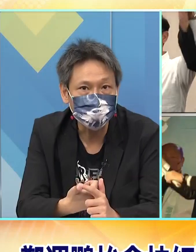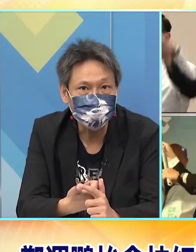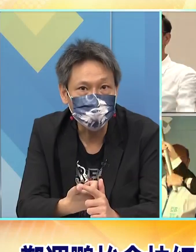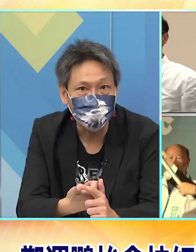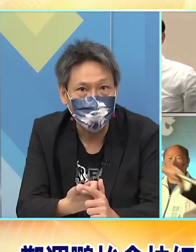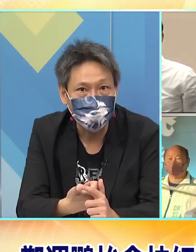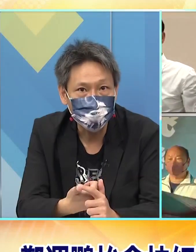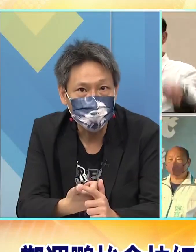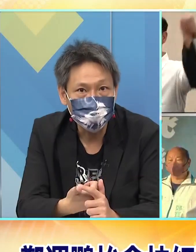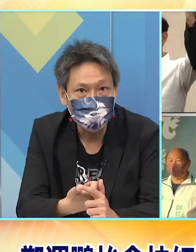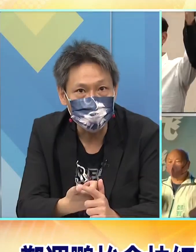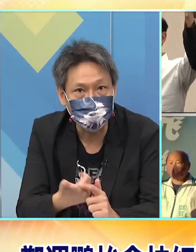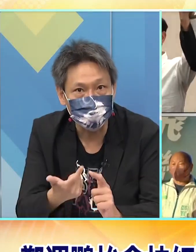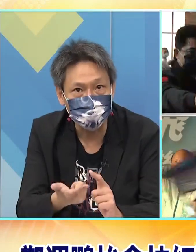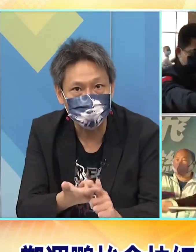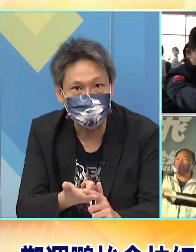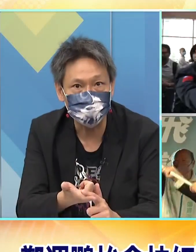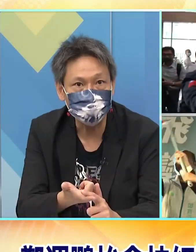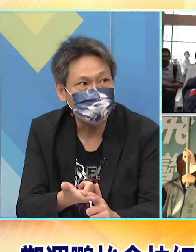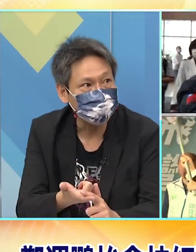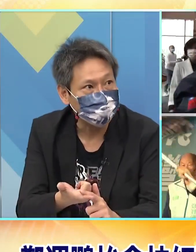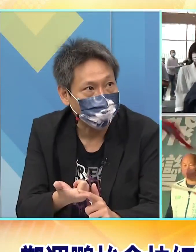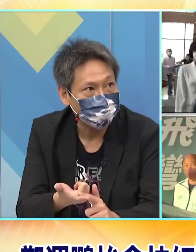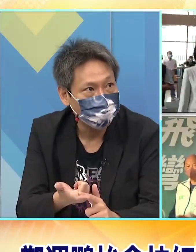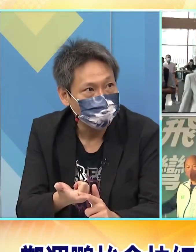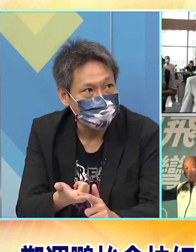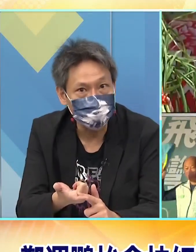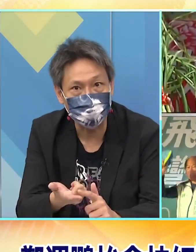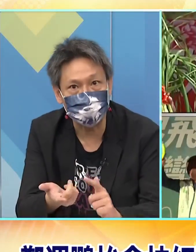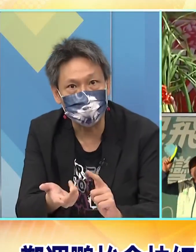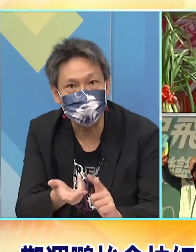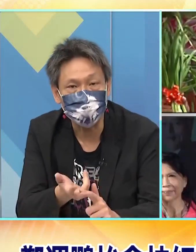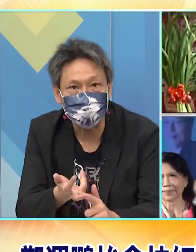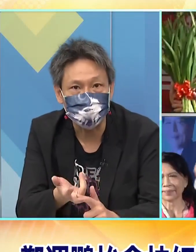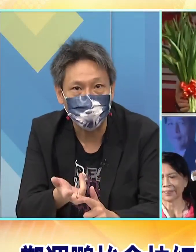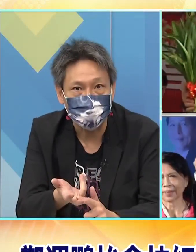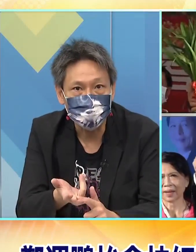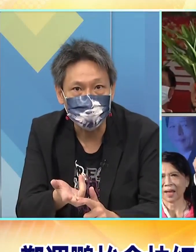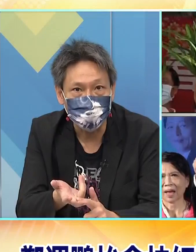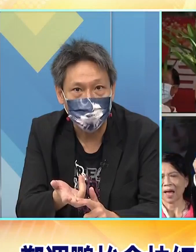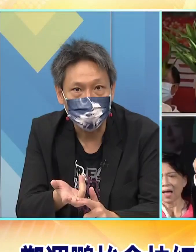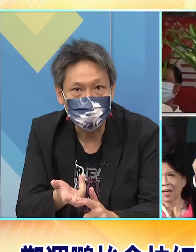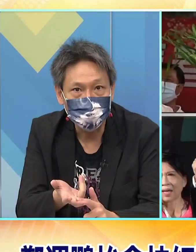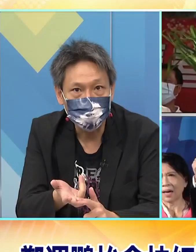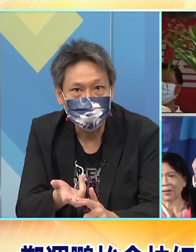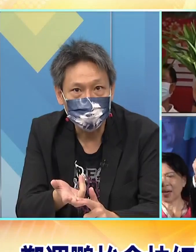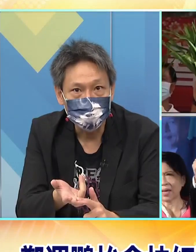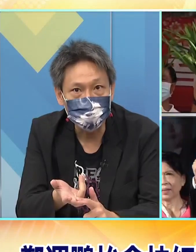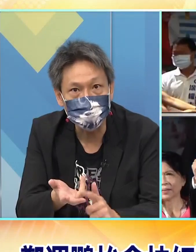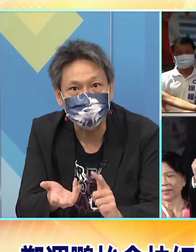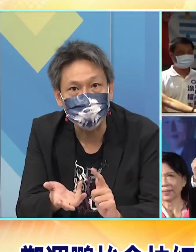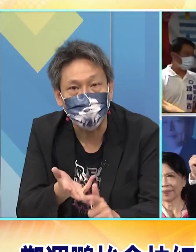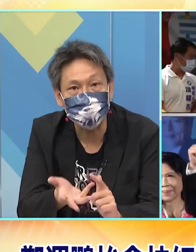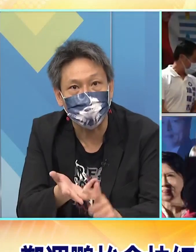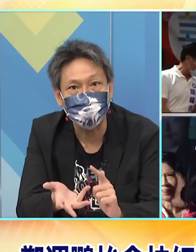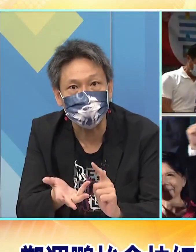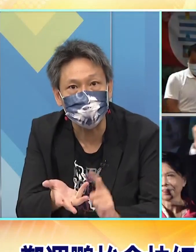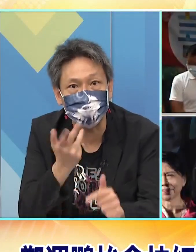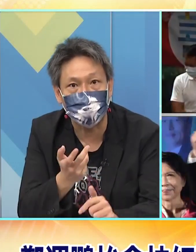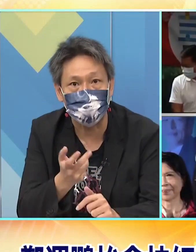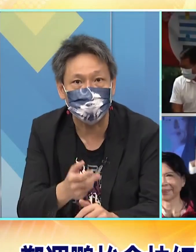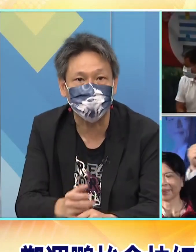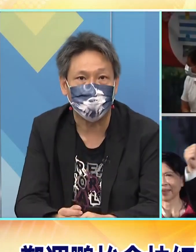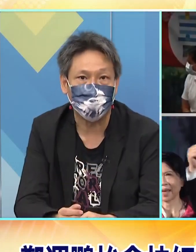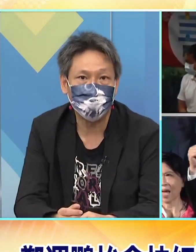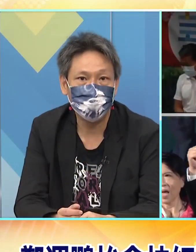侵？有吧？民进党有没有人贪污？有吧？民进党有没有人是通缉犯？有吧？ 有啊。 民党什么狗屁倒掉的事情，民